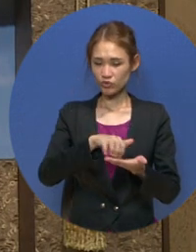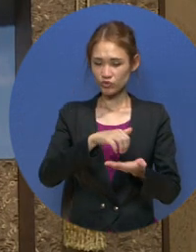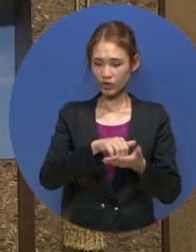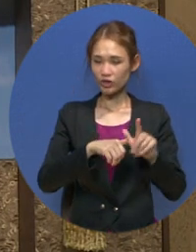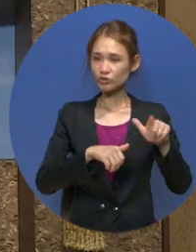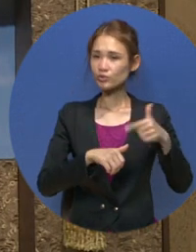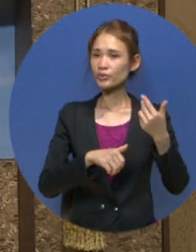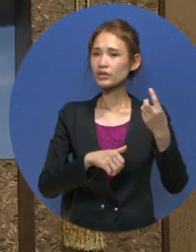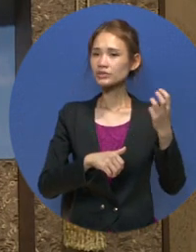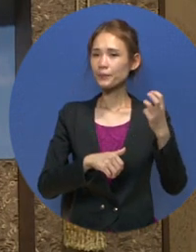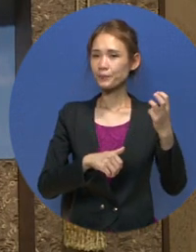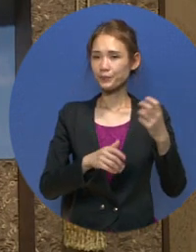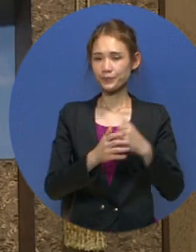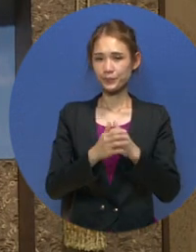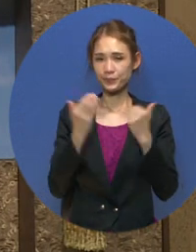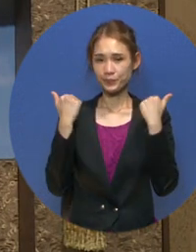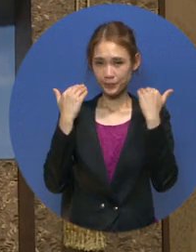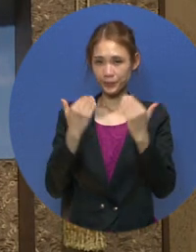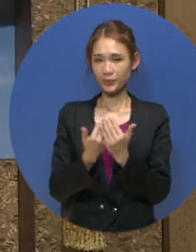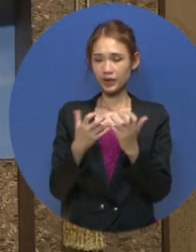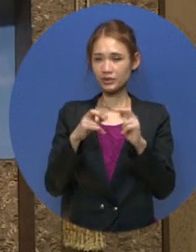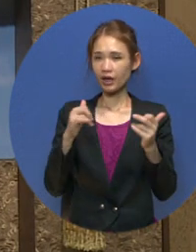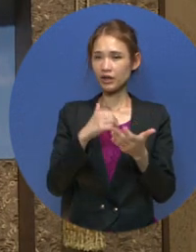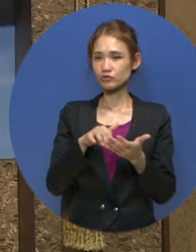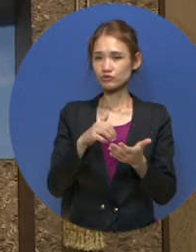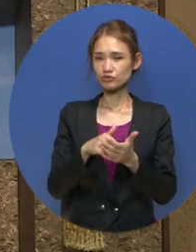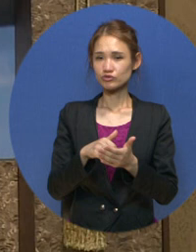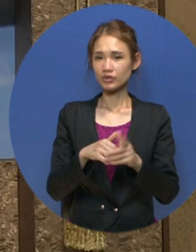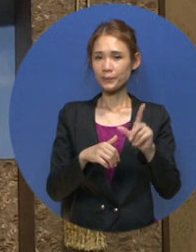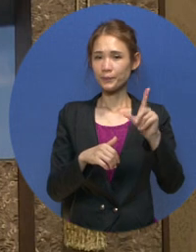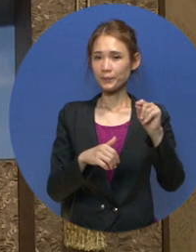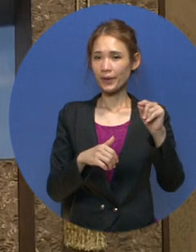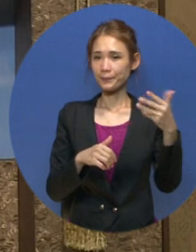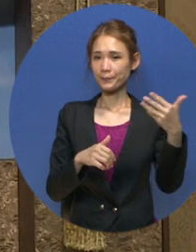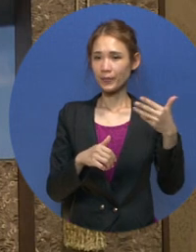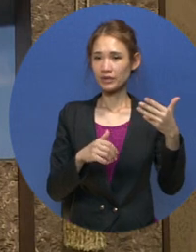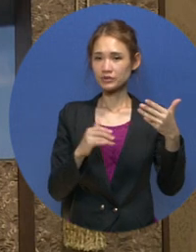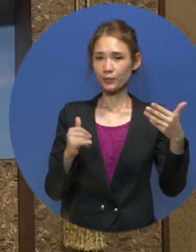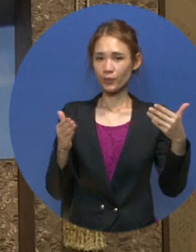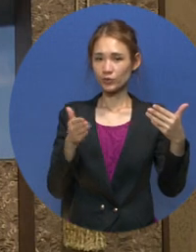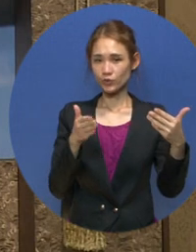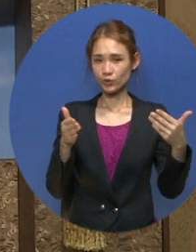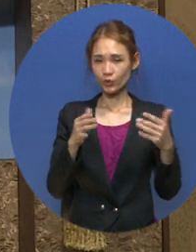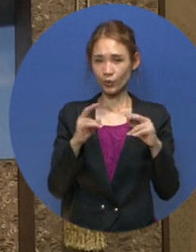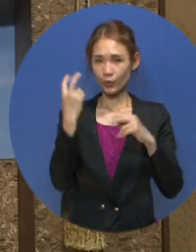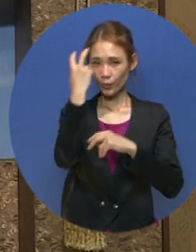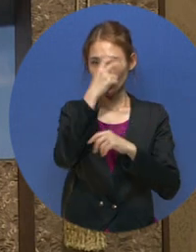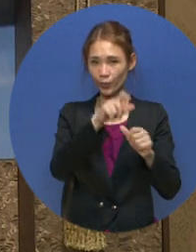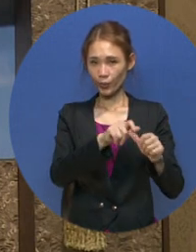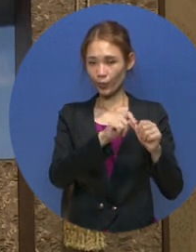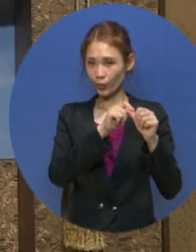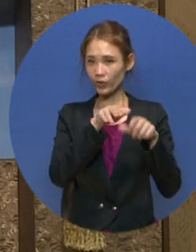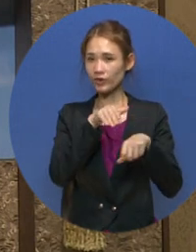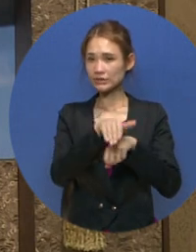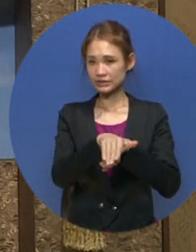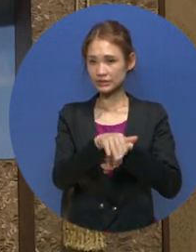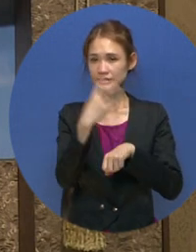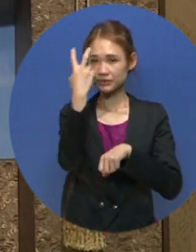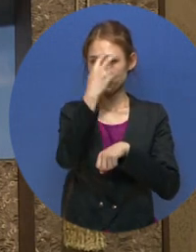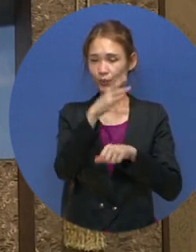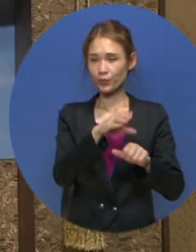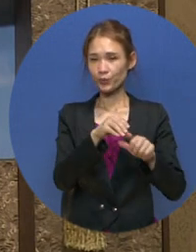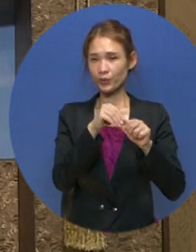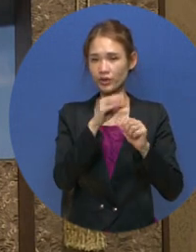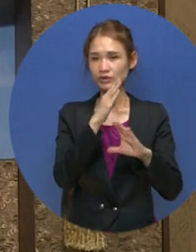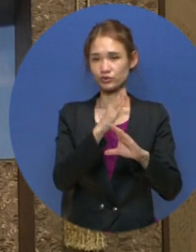네. 발달장애인으로 치면은 한 18,000명 정도가 보호고용 형태로 고용이 되어 있습니다. 직업훈련을 하고요. 예.